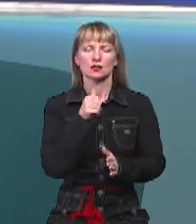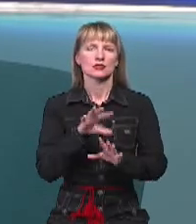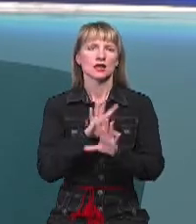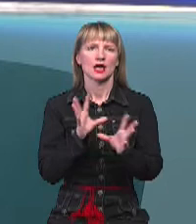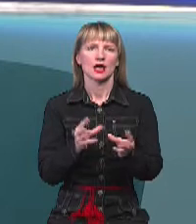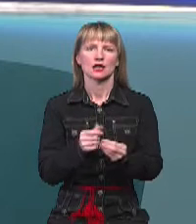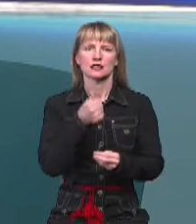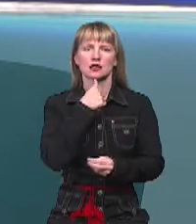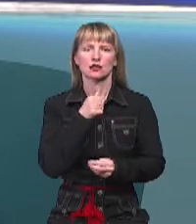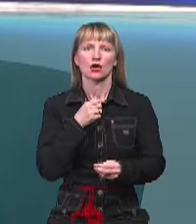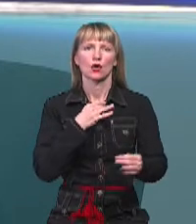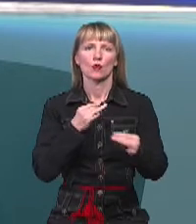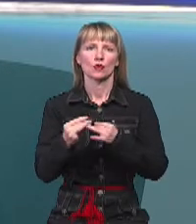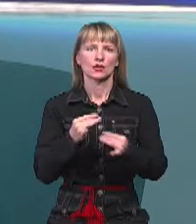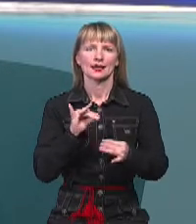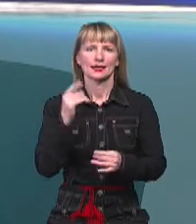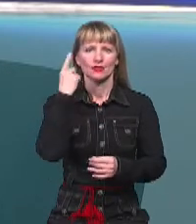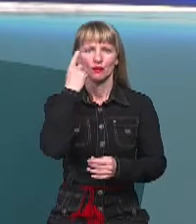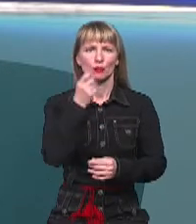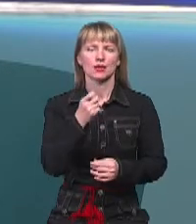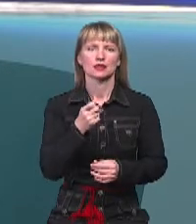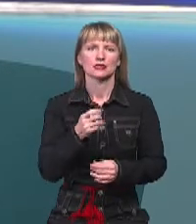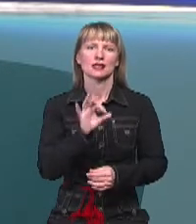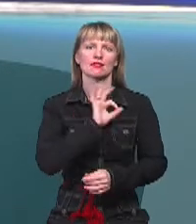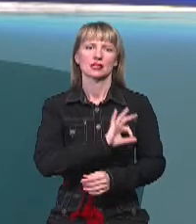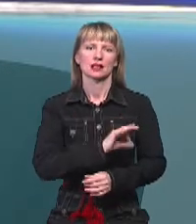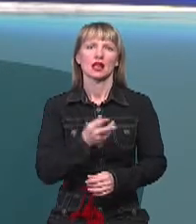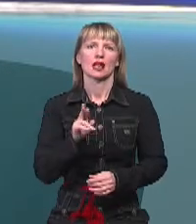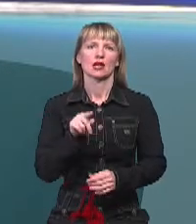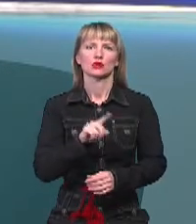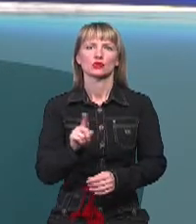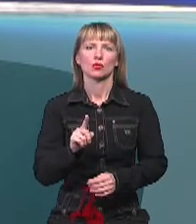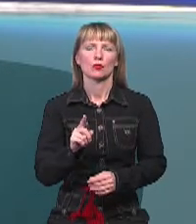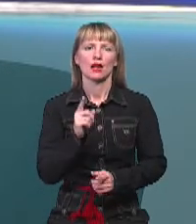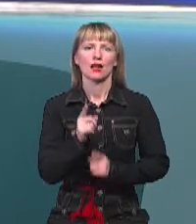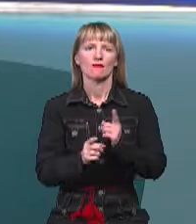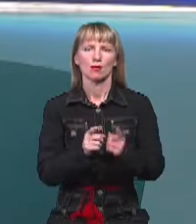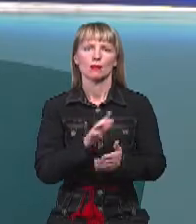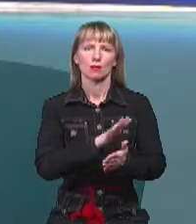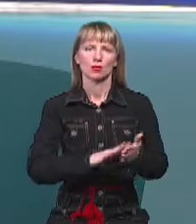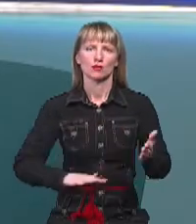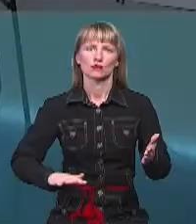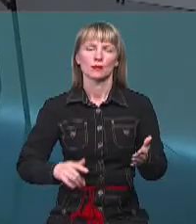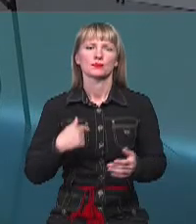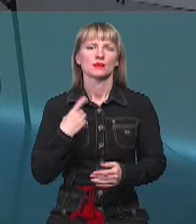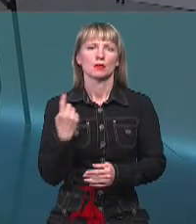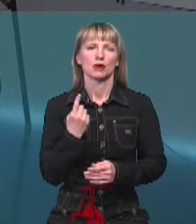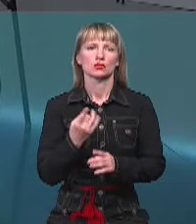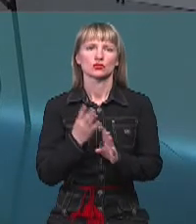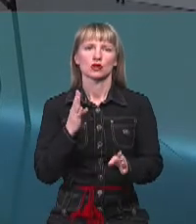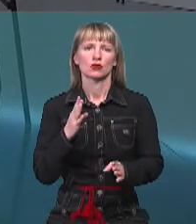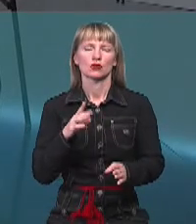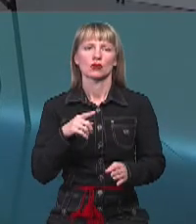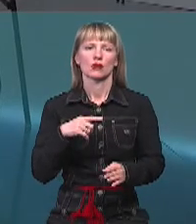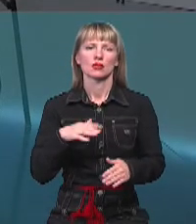взагалі засоби комунікації і інформації ефективними для того, щоб реформа продовжувалася? Ну, я в першу чергу радила як